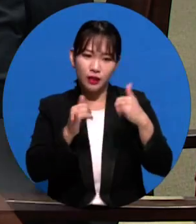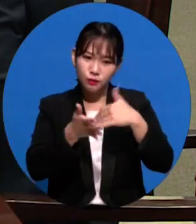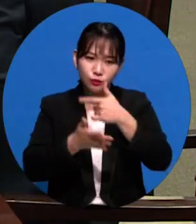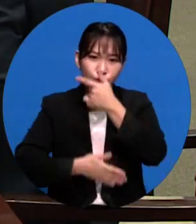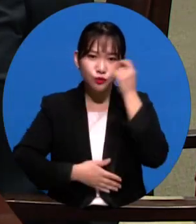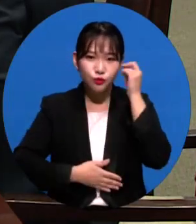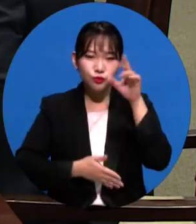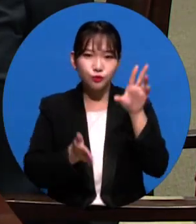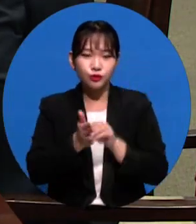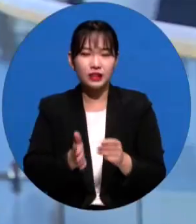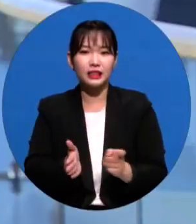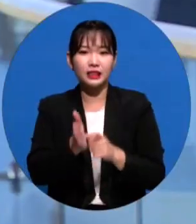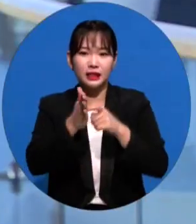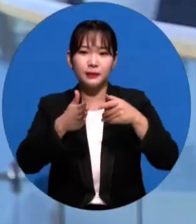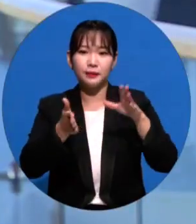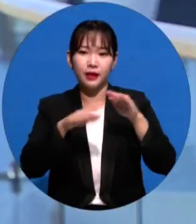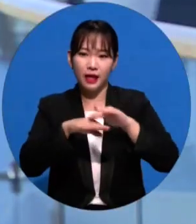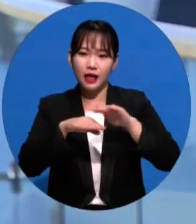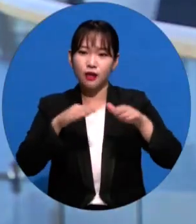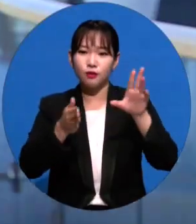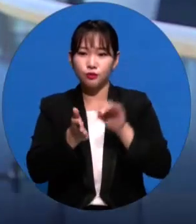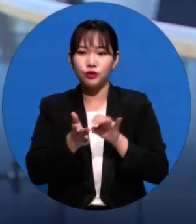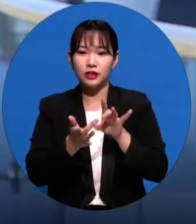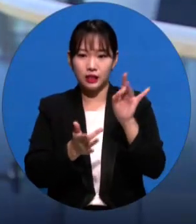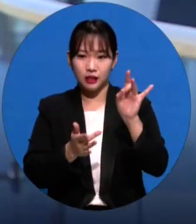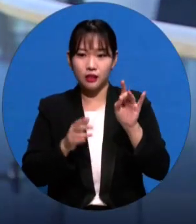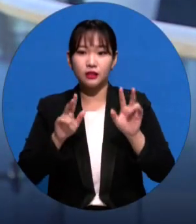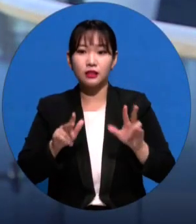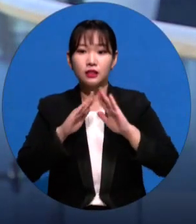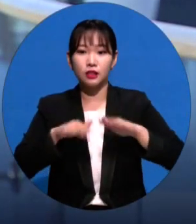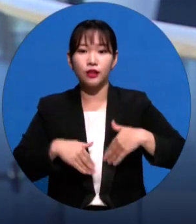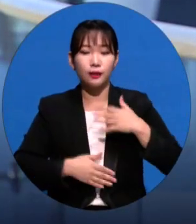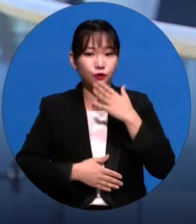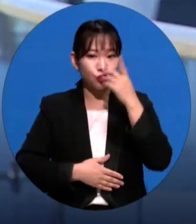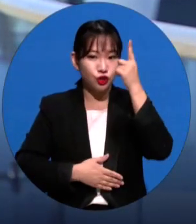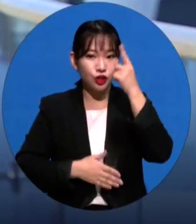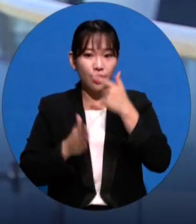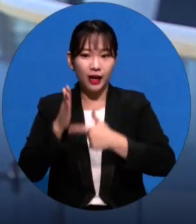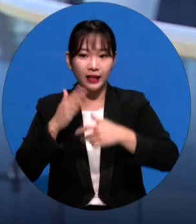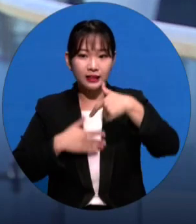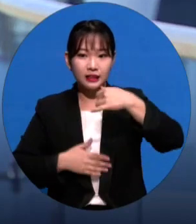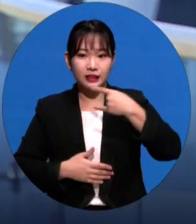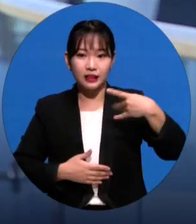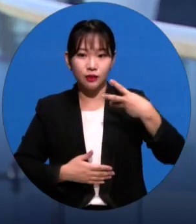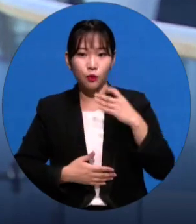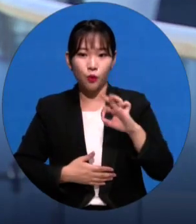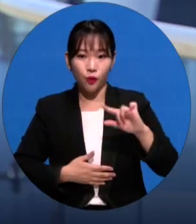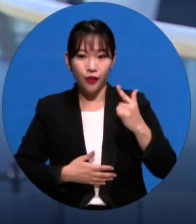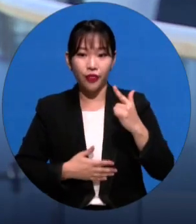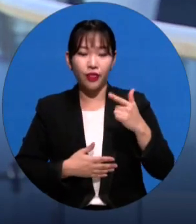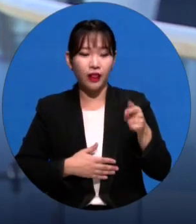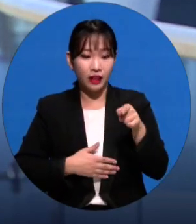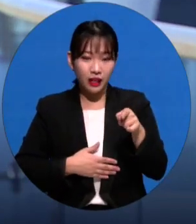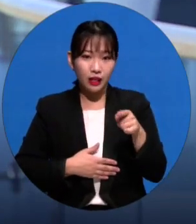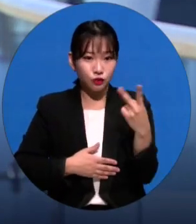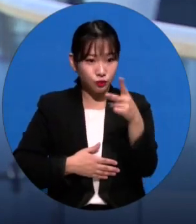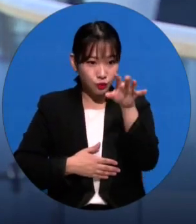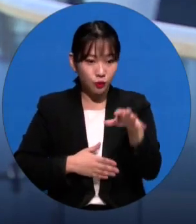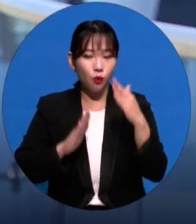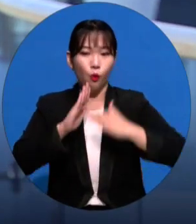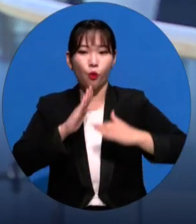시급한 과제로 꼽았습니다. 현재 전남은 순천의료원과 강진의료원이 공공의료를 맡고